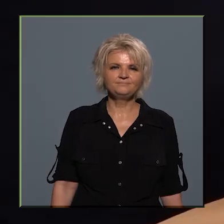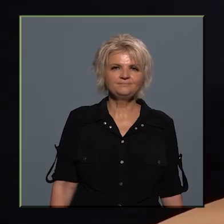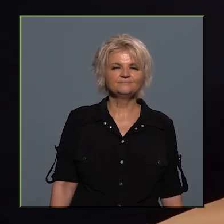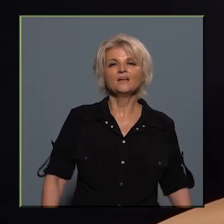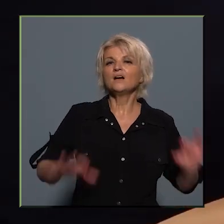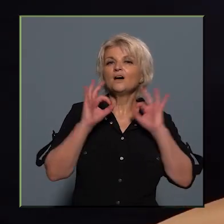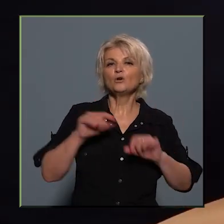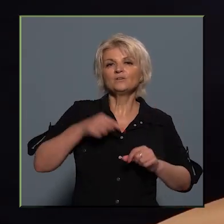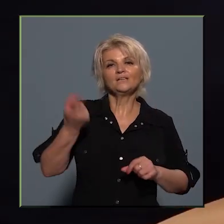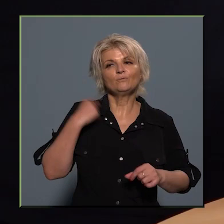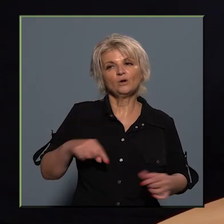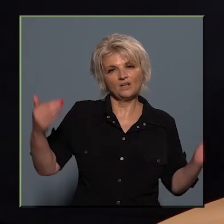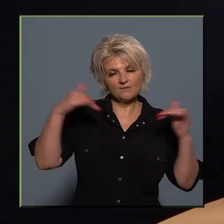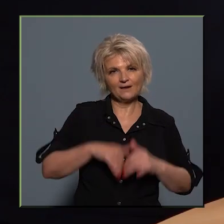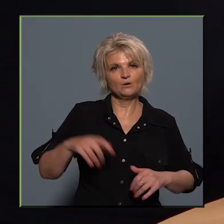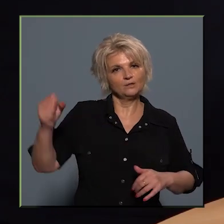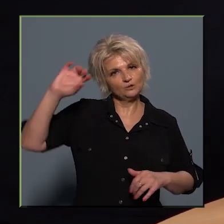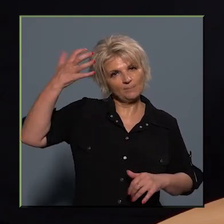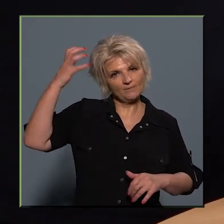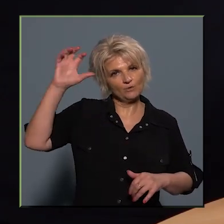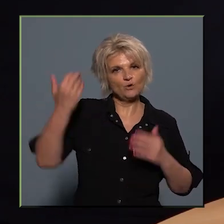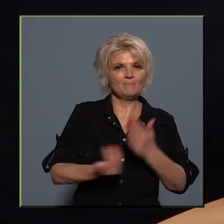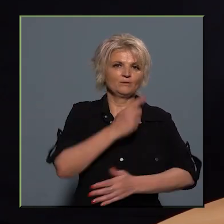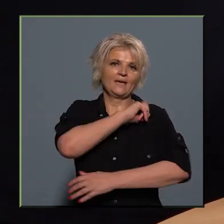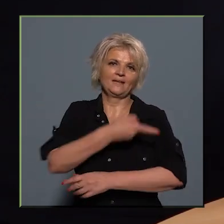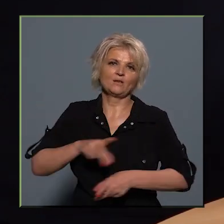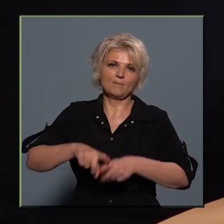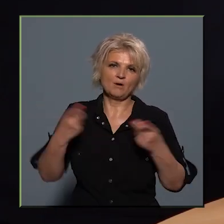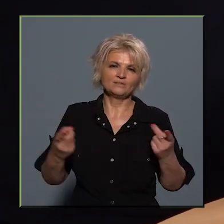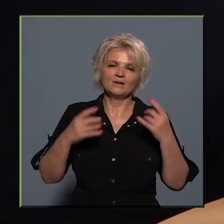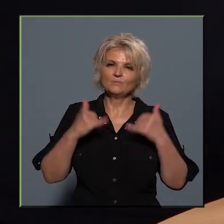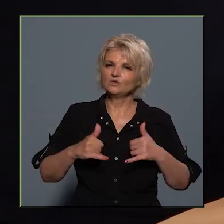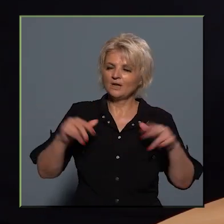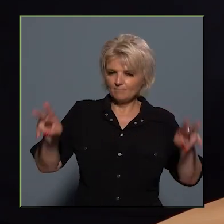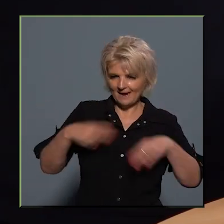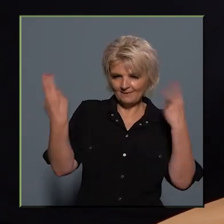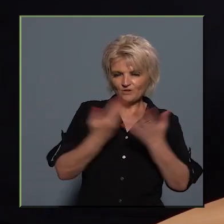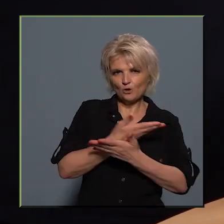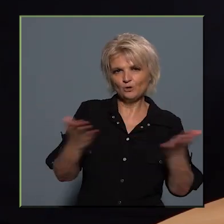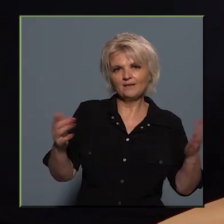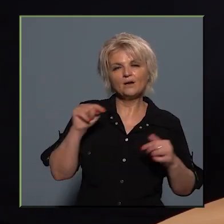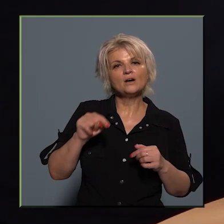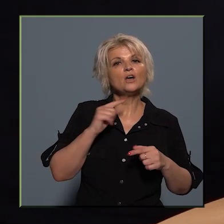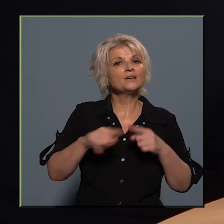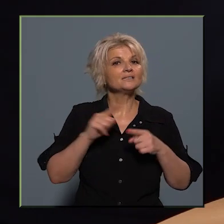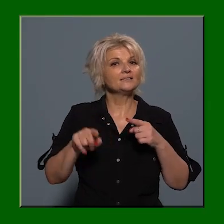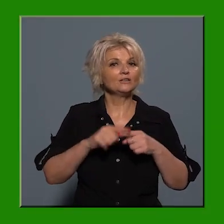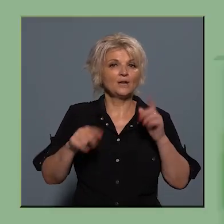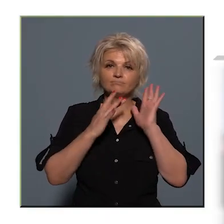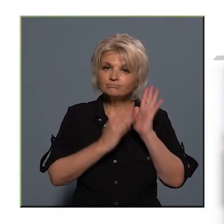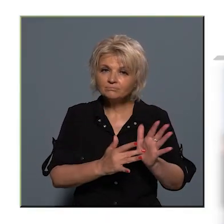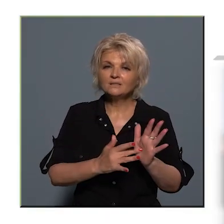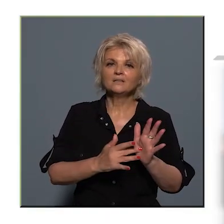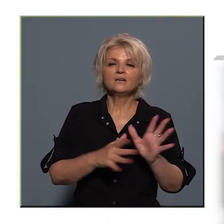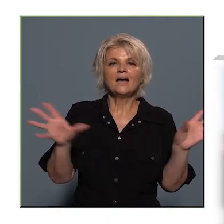Jó, hogy itt voltak velünk. A Napraforgó megújuló energiamagazin ezúttal meginvitálta önöket annak részletesebb kifejtésére,